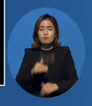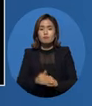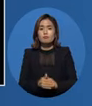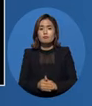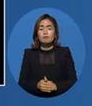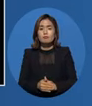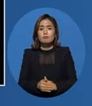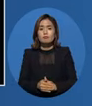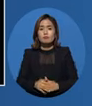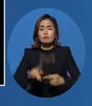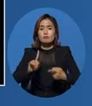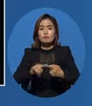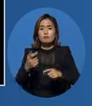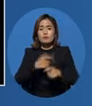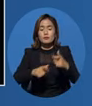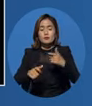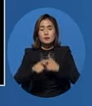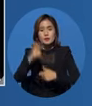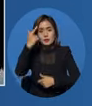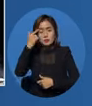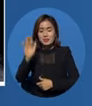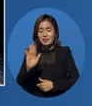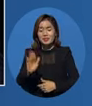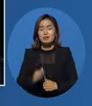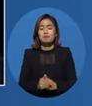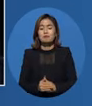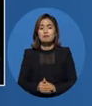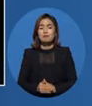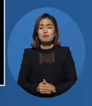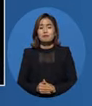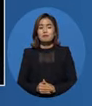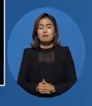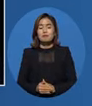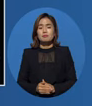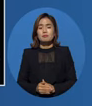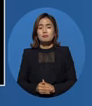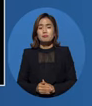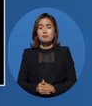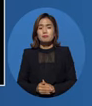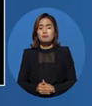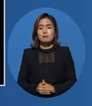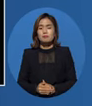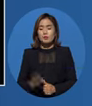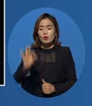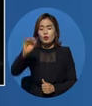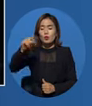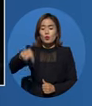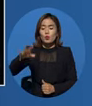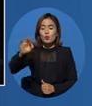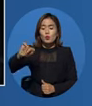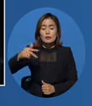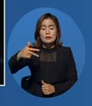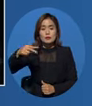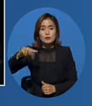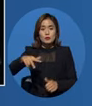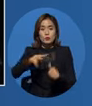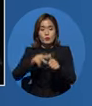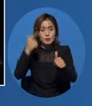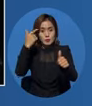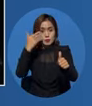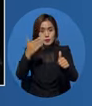뭐 저거 에 대해 더 이상 어 질문 하지 않겠습니까 제 5호 의식 후보 어깨 저희는 드리겠습니다